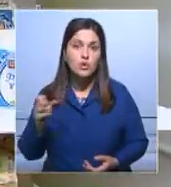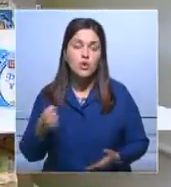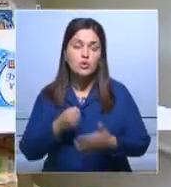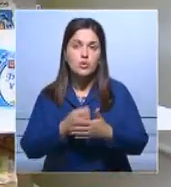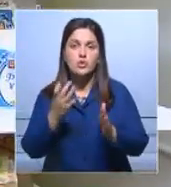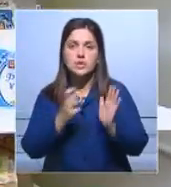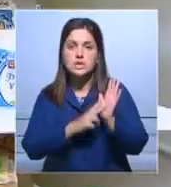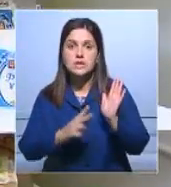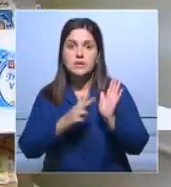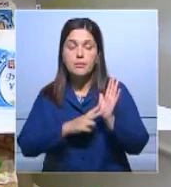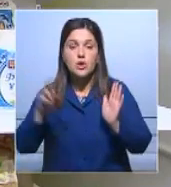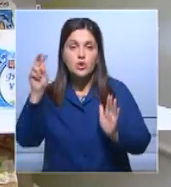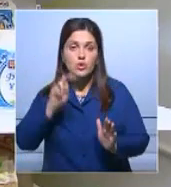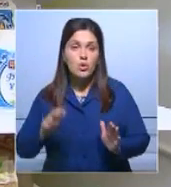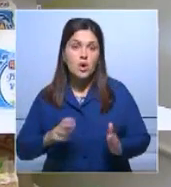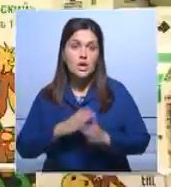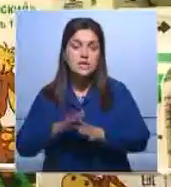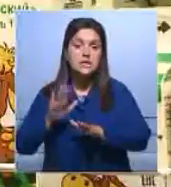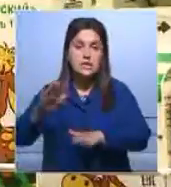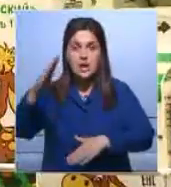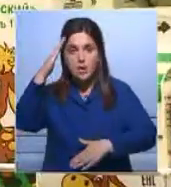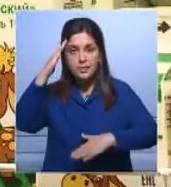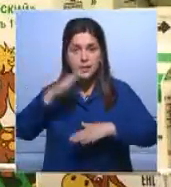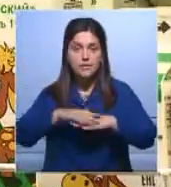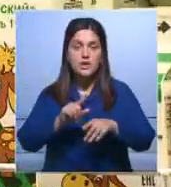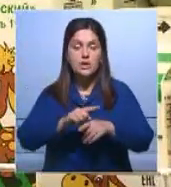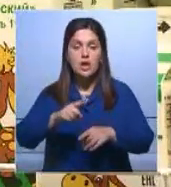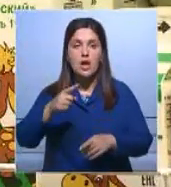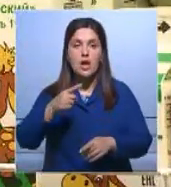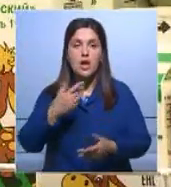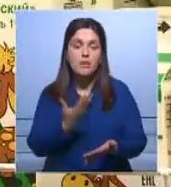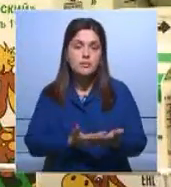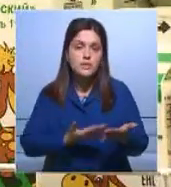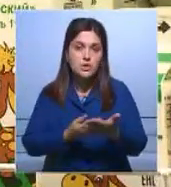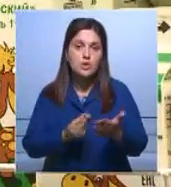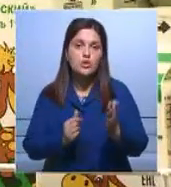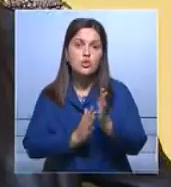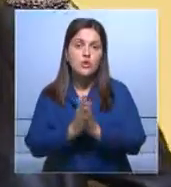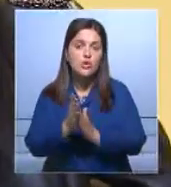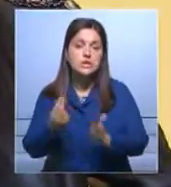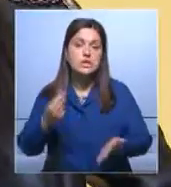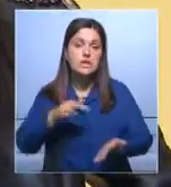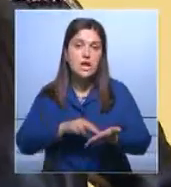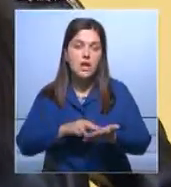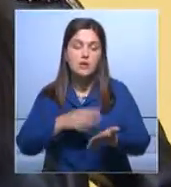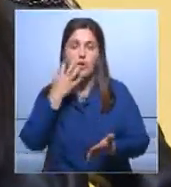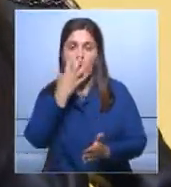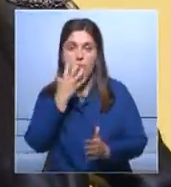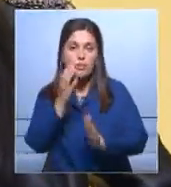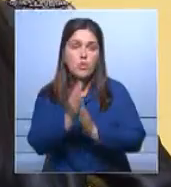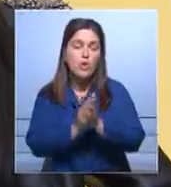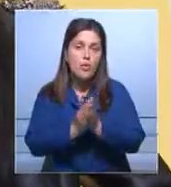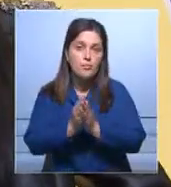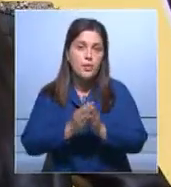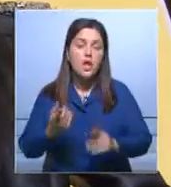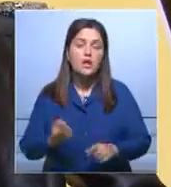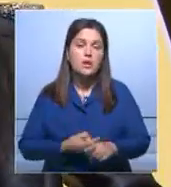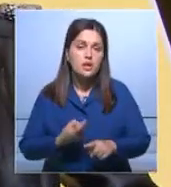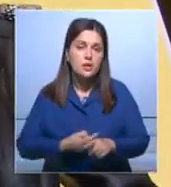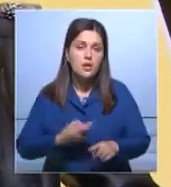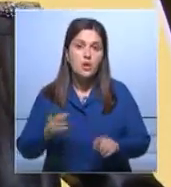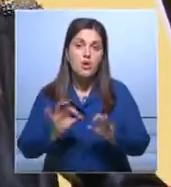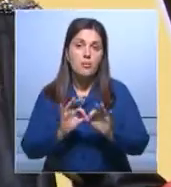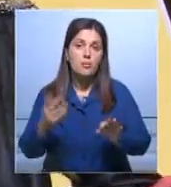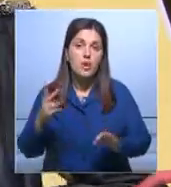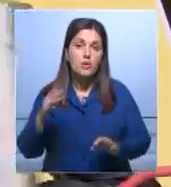до $477. Замакима также объяснил рост цен на плодово-овощную продукцию. По